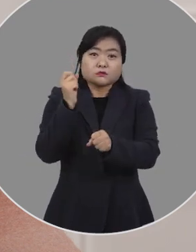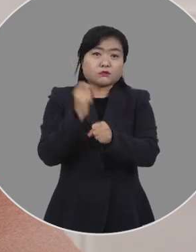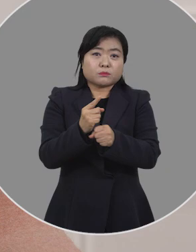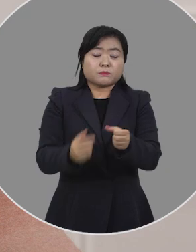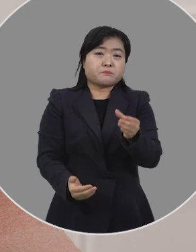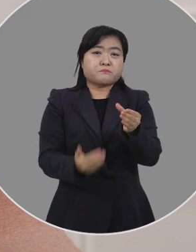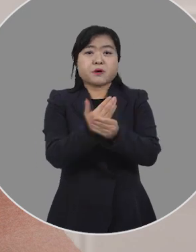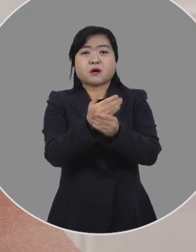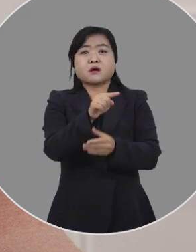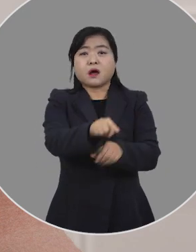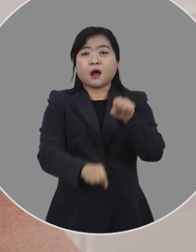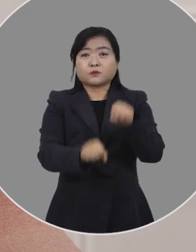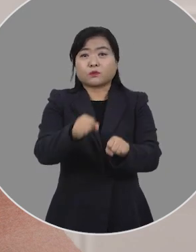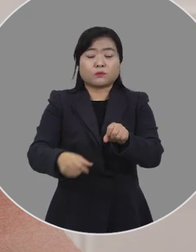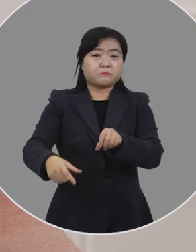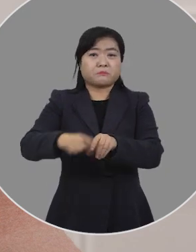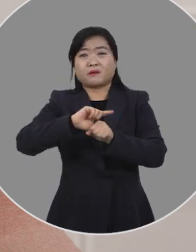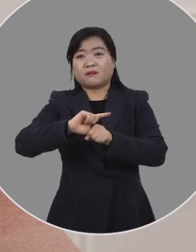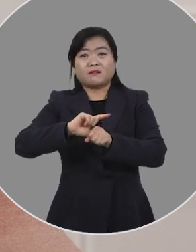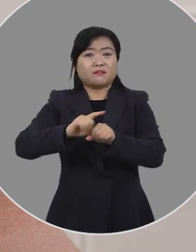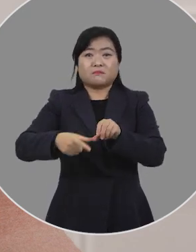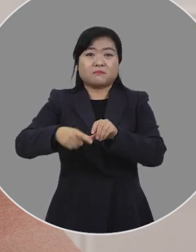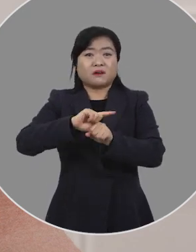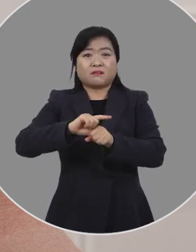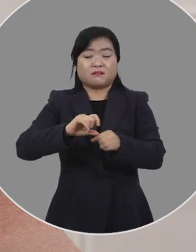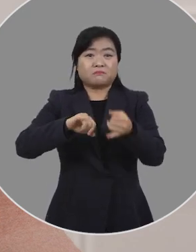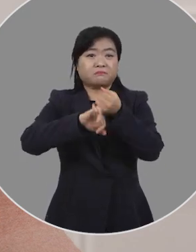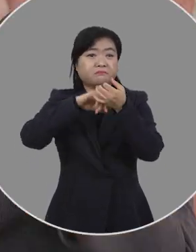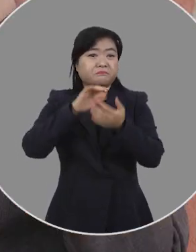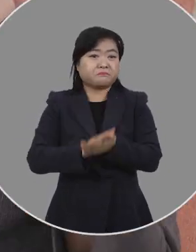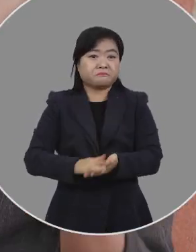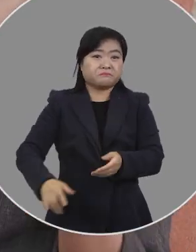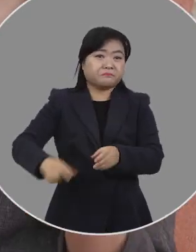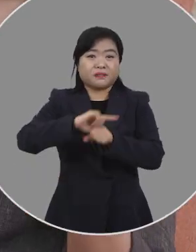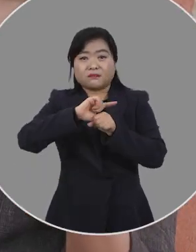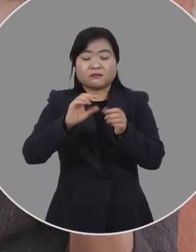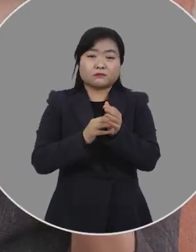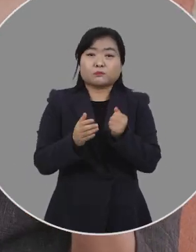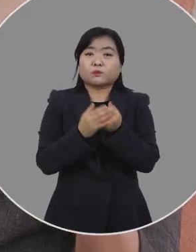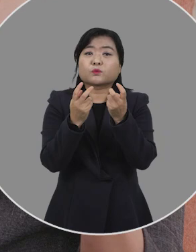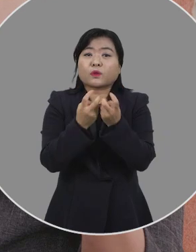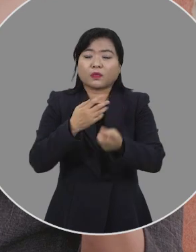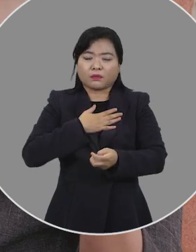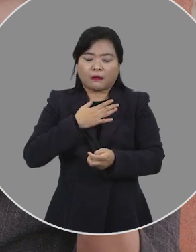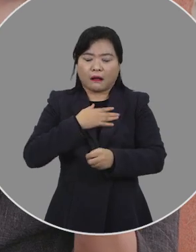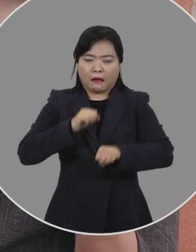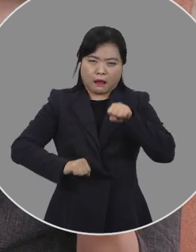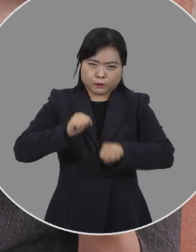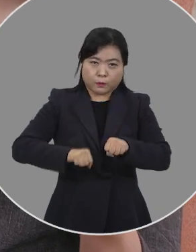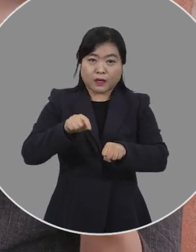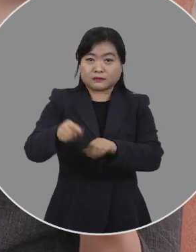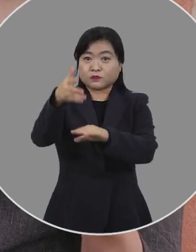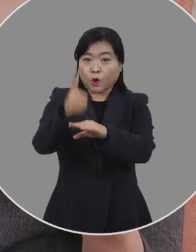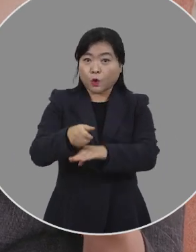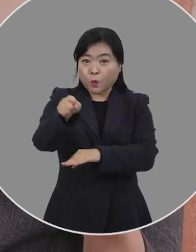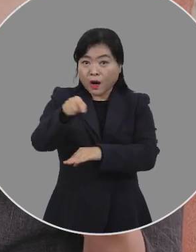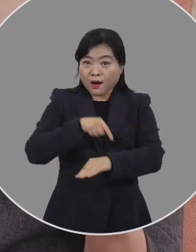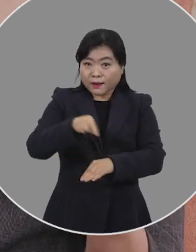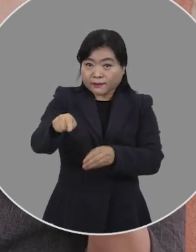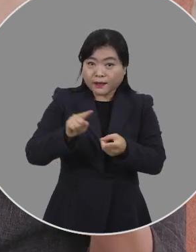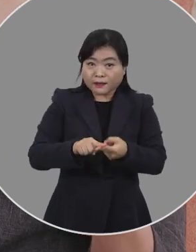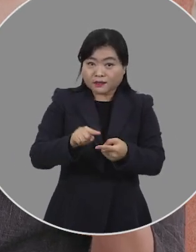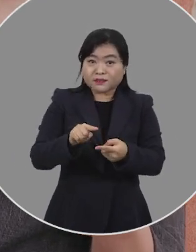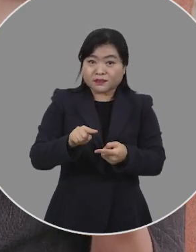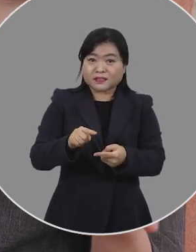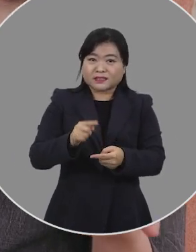이미 일어난 행동은 되돌릴 수가 없기 때문에 할 수 있는 거는 내가 한 행동과 그 결과라고 얘기될 수 있는 그